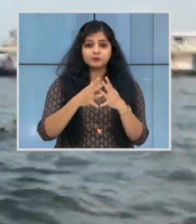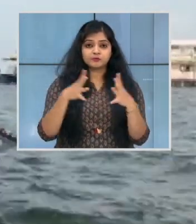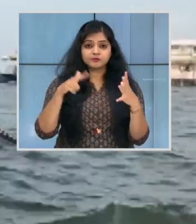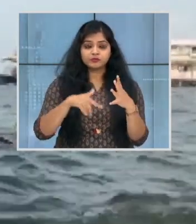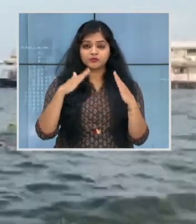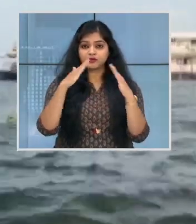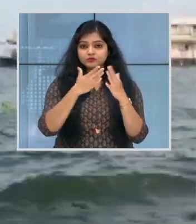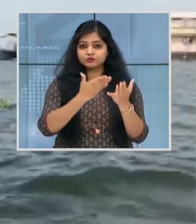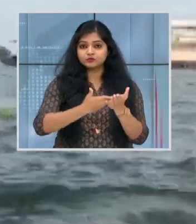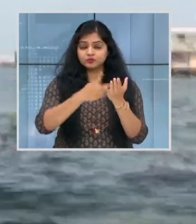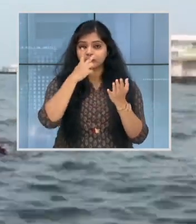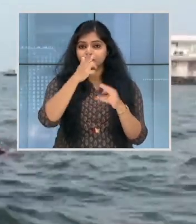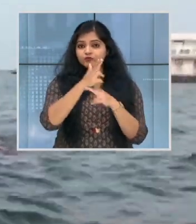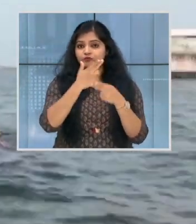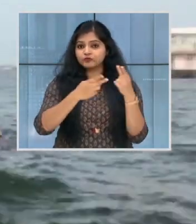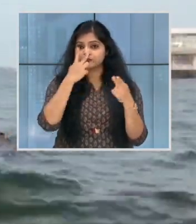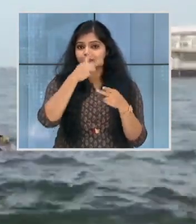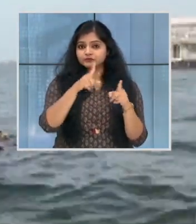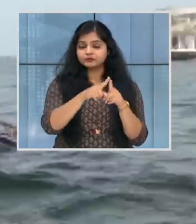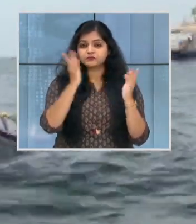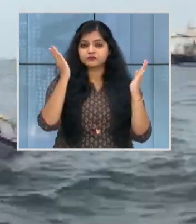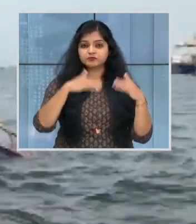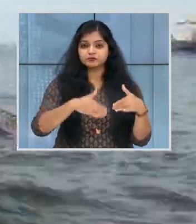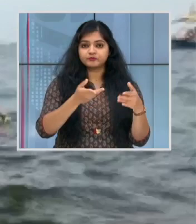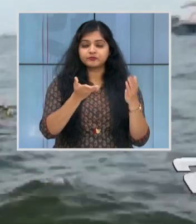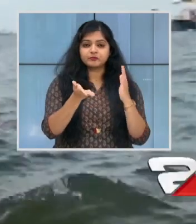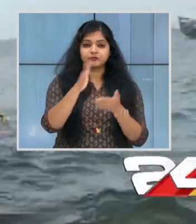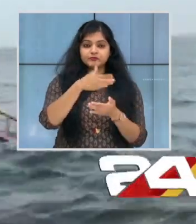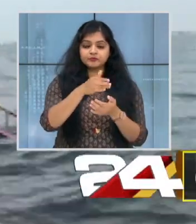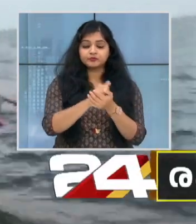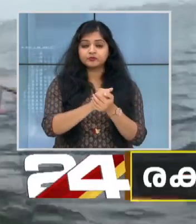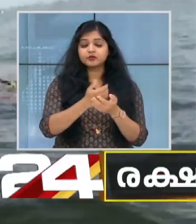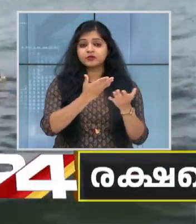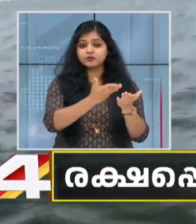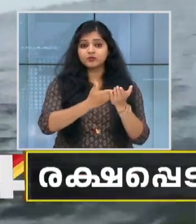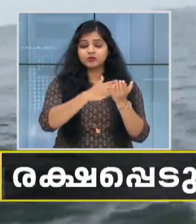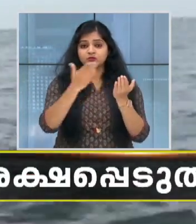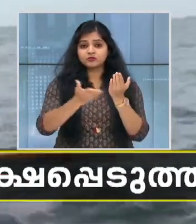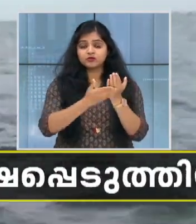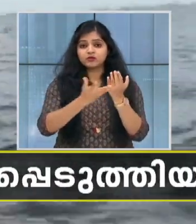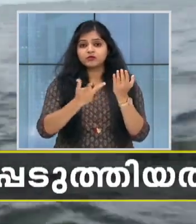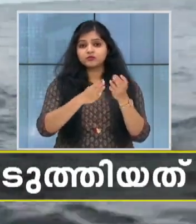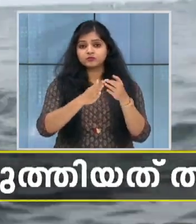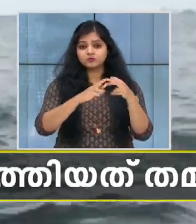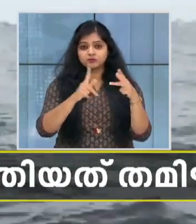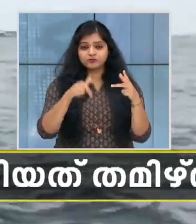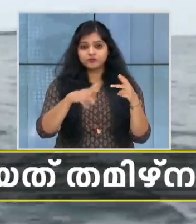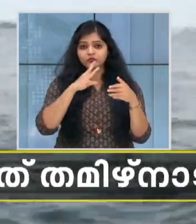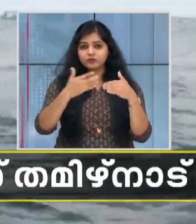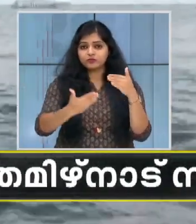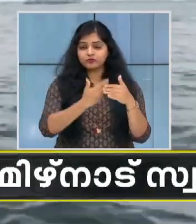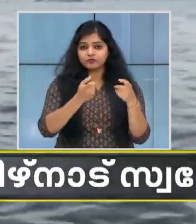ഈ ഈ ദൃശ്യങ്ങളിൽ കാണുന്നത് പോലെ മുങ്ങിപ്പോയത്. ഈ അടിത്തട്ട് ഇളകി എന്ന് പറയുമ്പോൾ അതിന് കാലപ്പഴക്കമുണ്ടോ, അതോടൊപ്പം ഈ ലൈസൻസ് ഇല്ല എന്ന